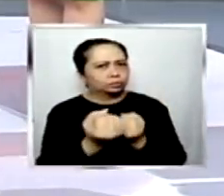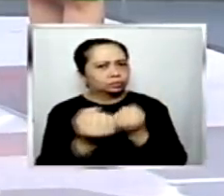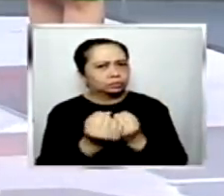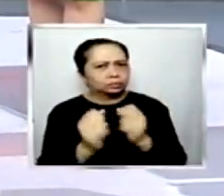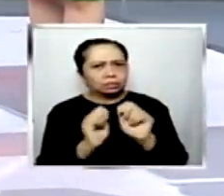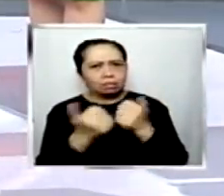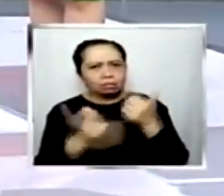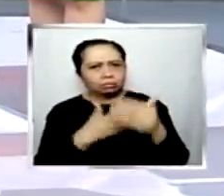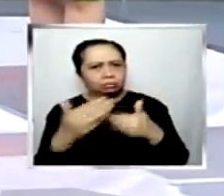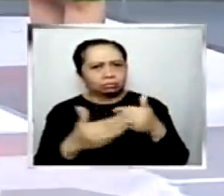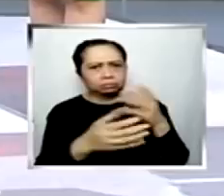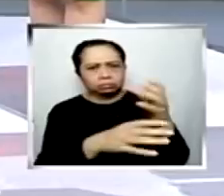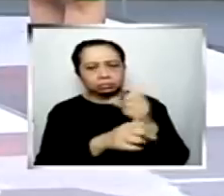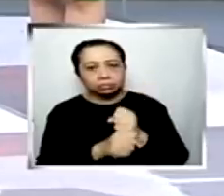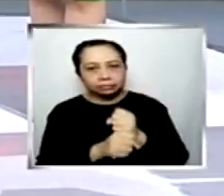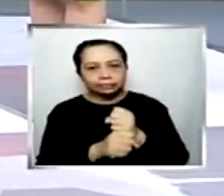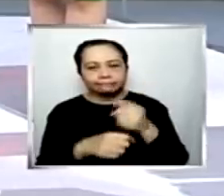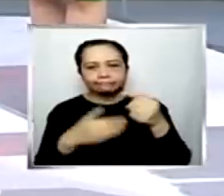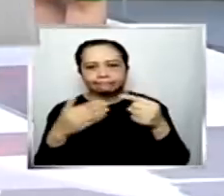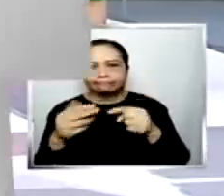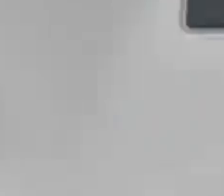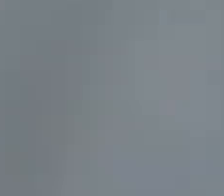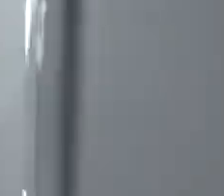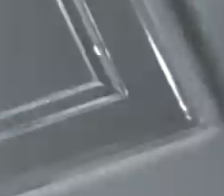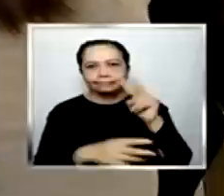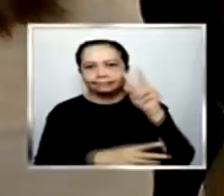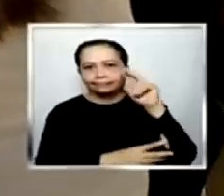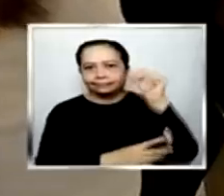makukuha, alamin sa pagtutok ni Von Aquino.